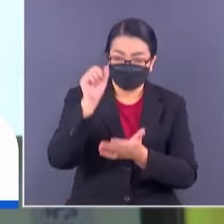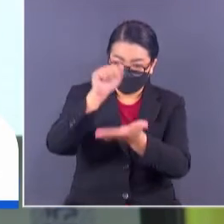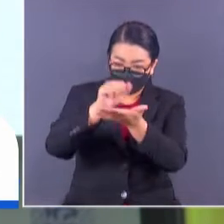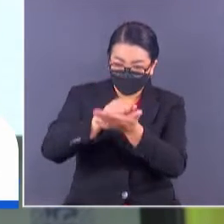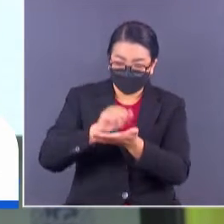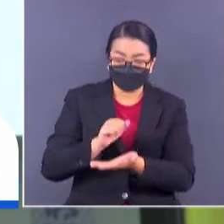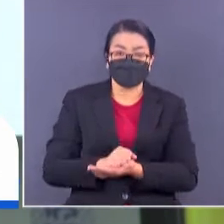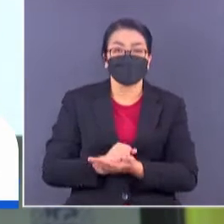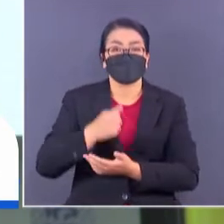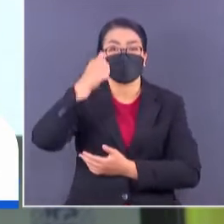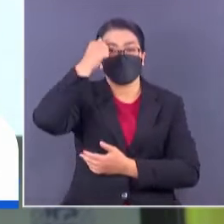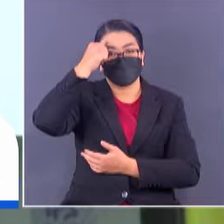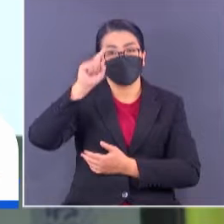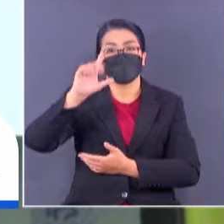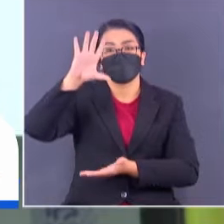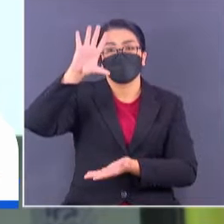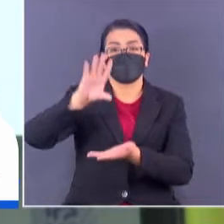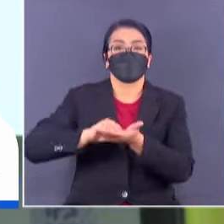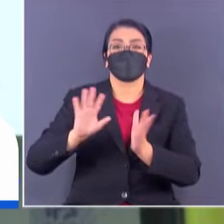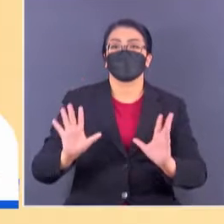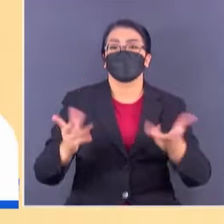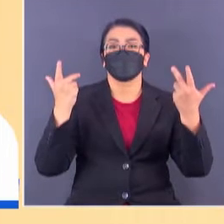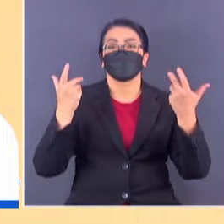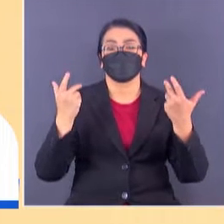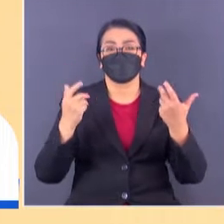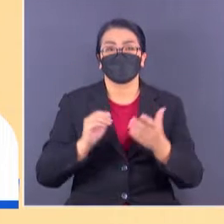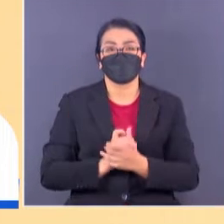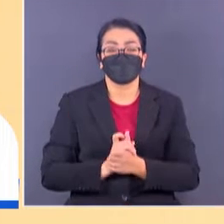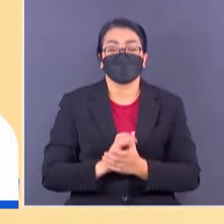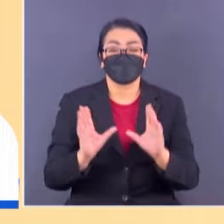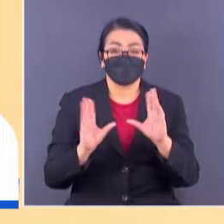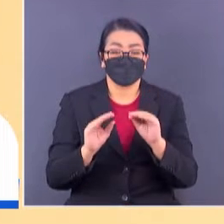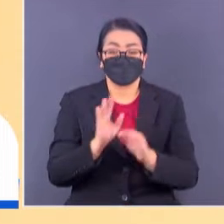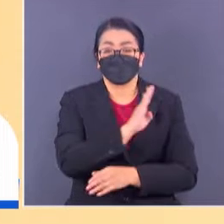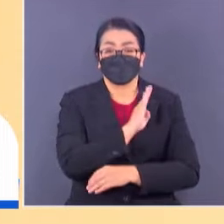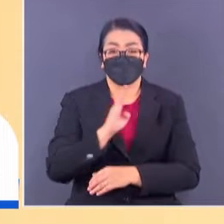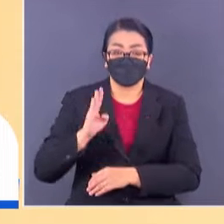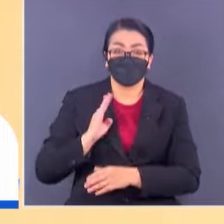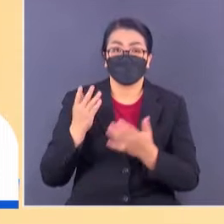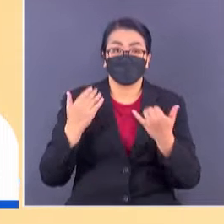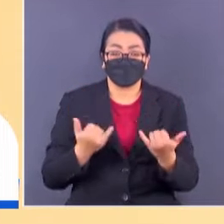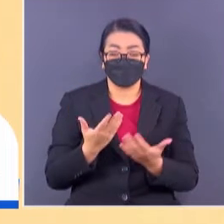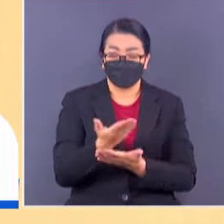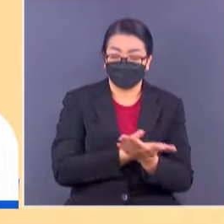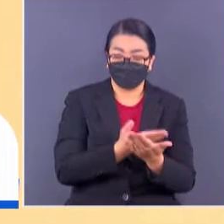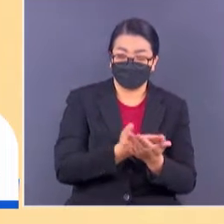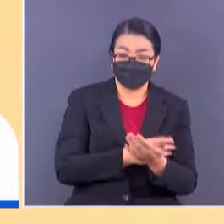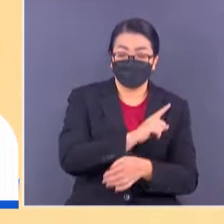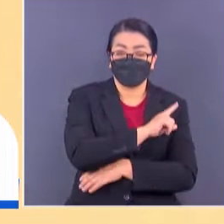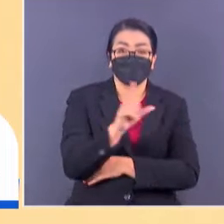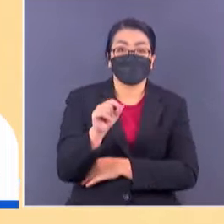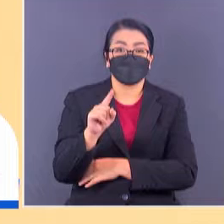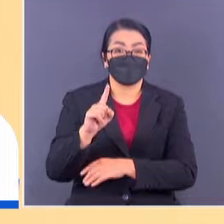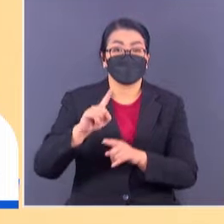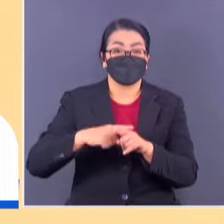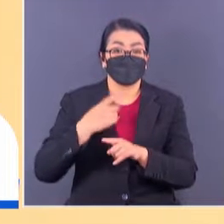ดภายใน1วันกับอีก8ชั่วโมงเท่านั้นการประชุมบอร์ดของกองสลากในวันนี้ครับขอให้ครับในวันที่21กรกฎา